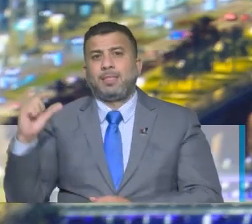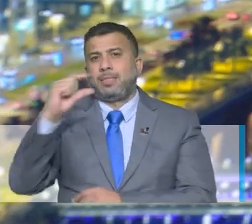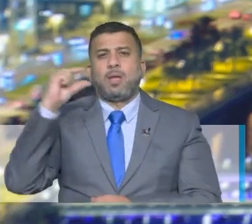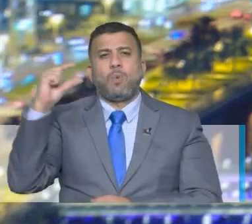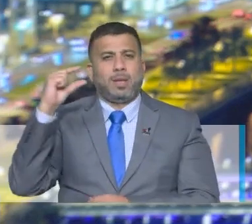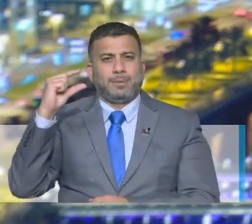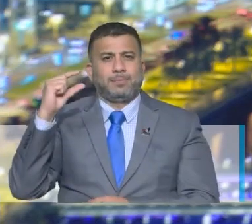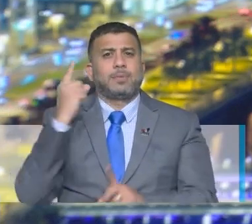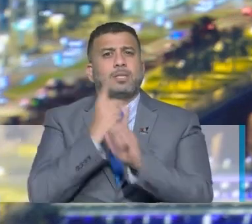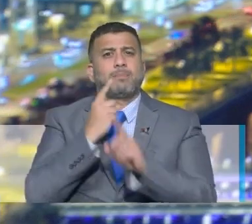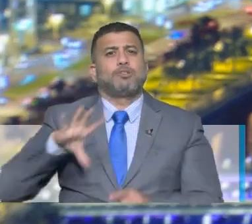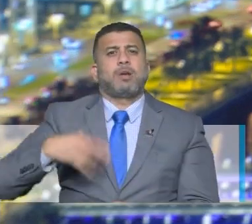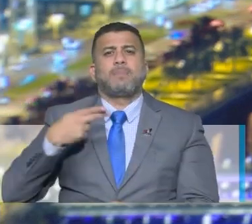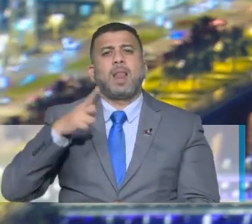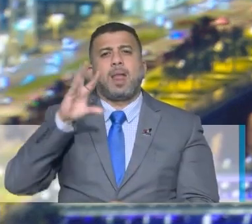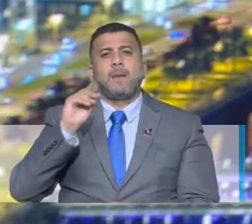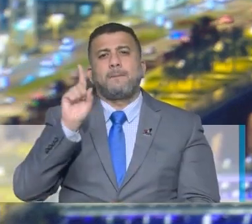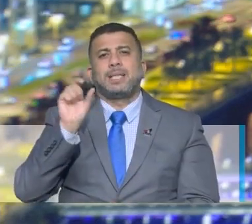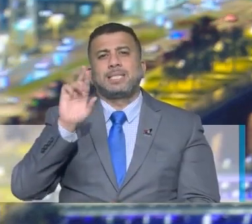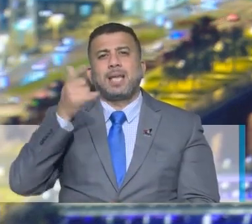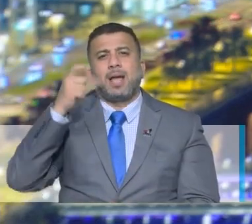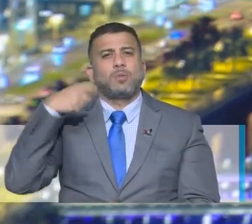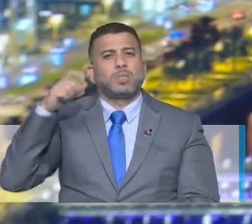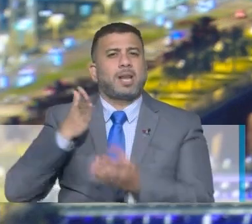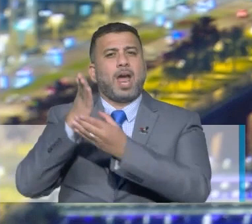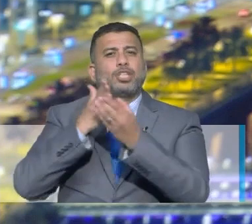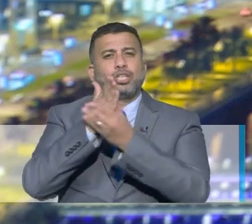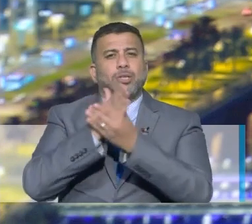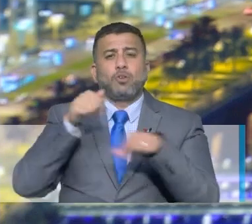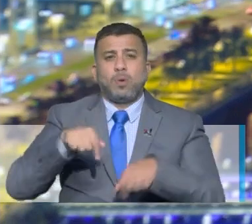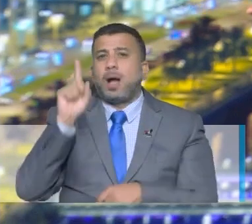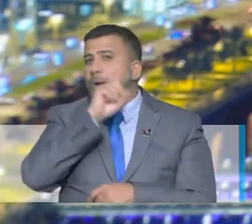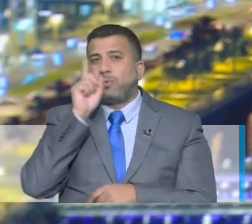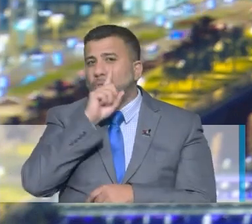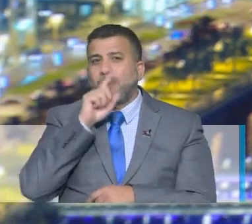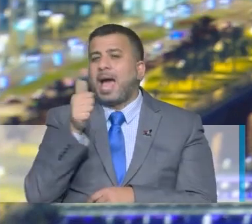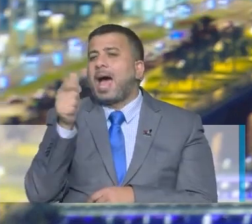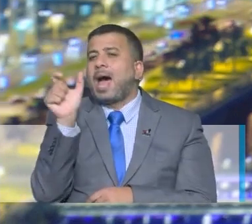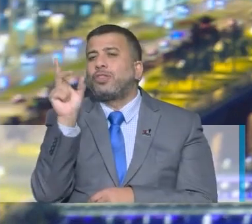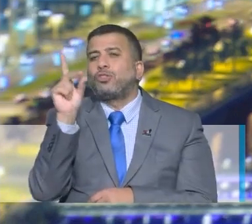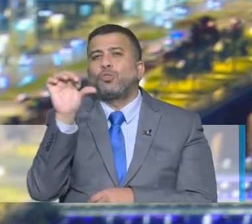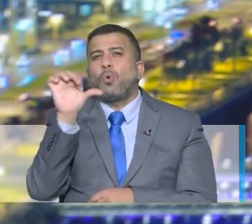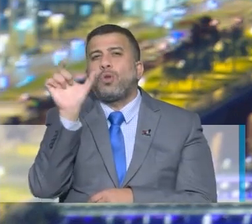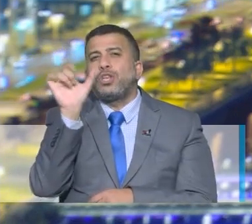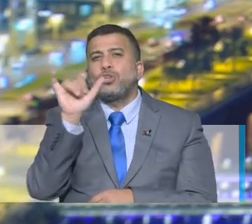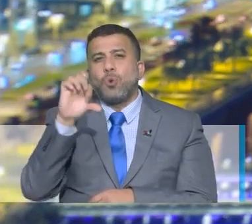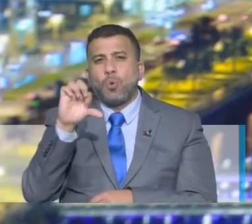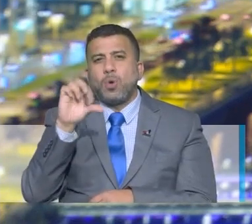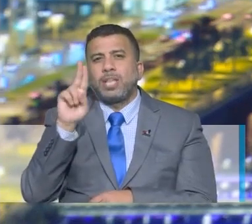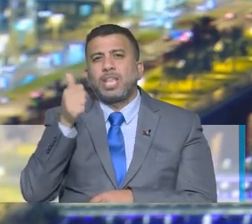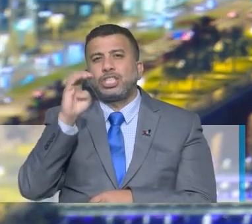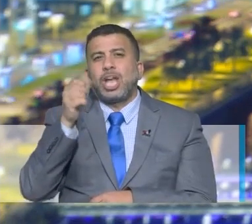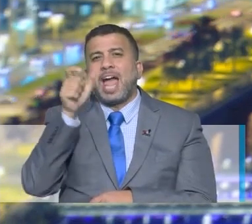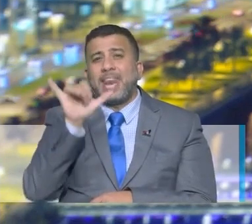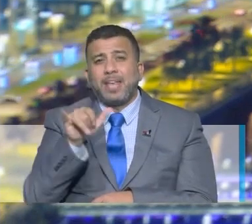الدوليه ايضا استقبل سمو الشيخ عبد الله بن زايد ال نهيان وزير الخارجيه اليوم في ابوظبي معالي انطونيو